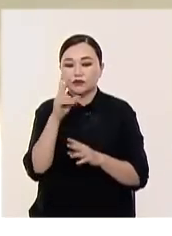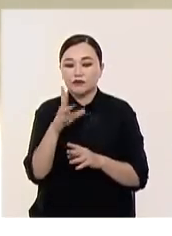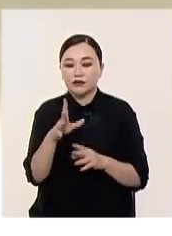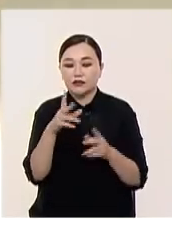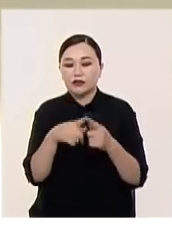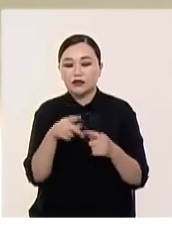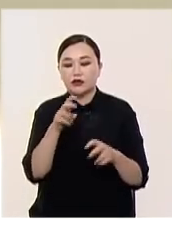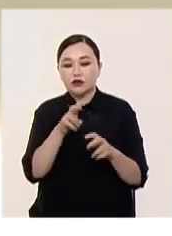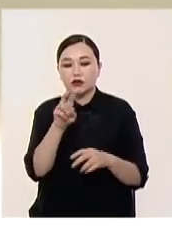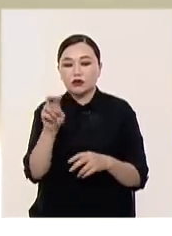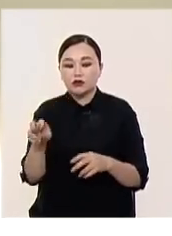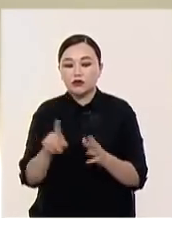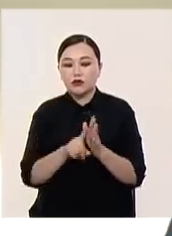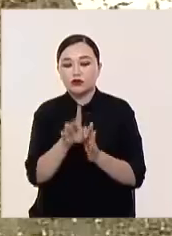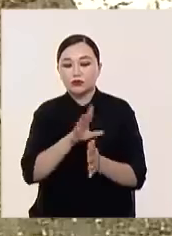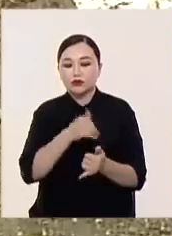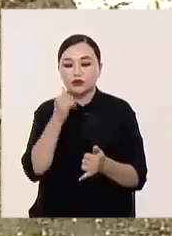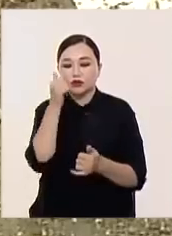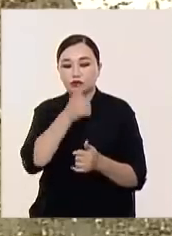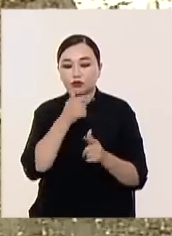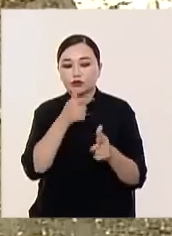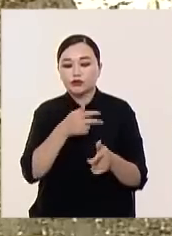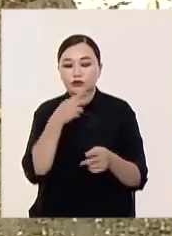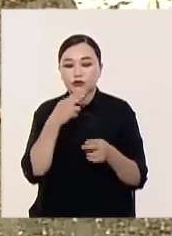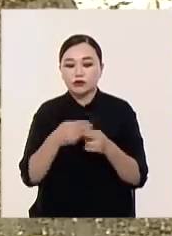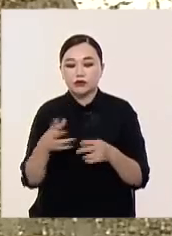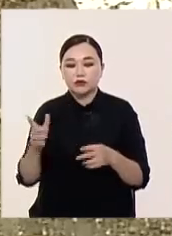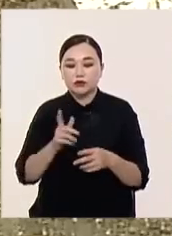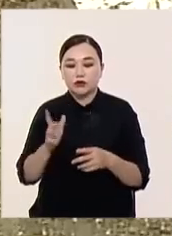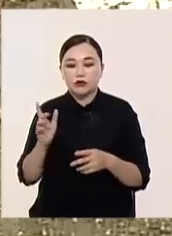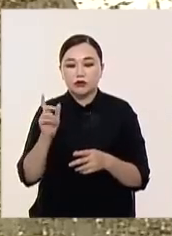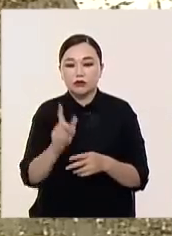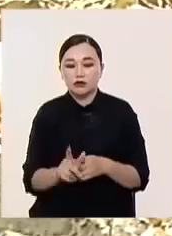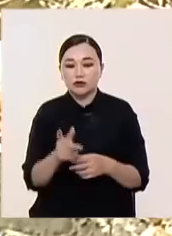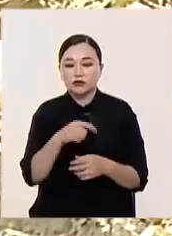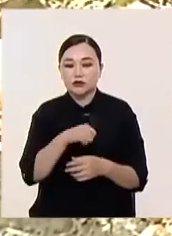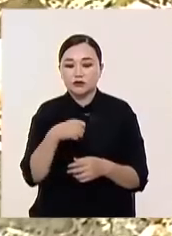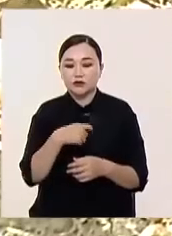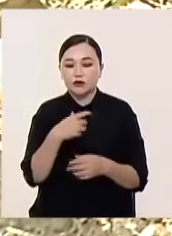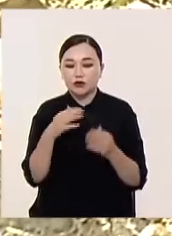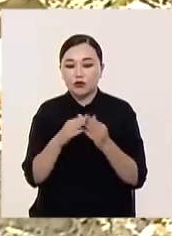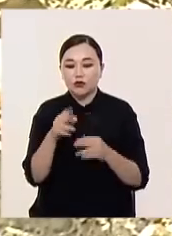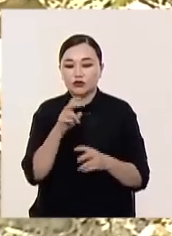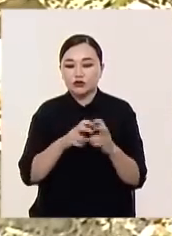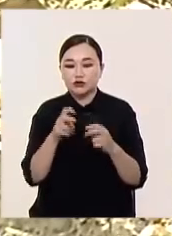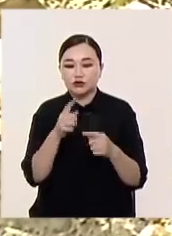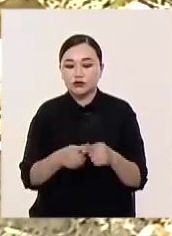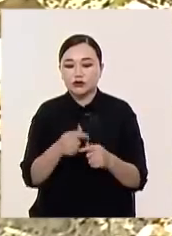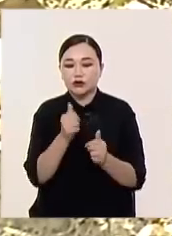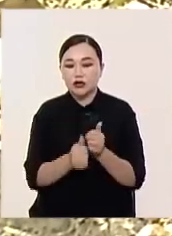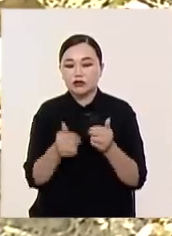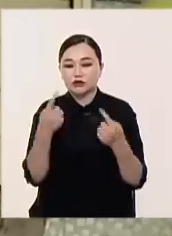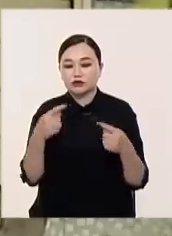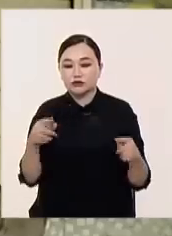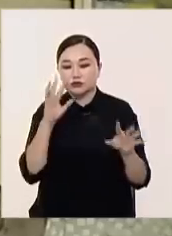жалға беретіндерді жағалауға көшкен. Биыл оқуға түскен екі қарындасын мегаполиске ертіп келген Қайдар қазір өзіне де оларға да үй таппай әр күні әр жерде түнеп